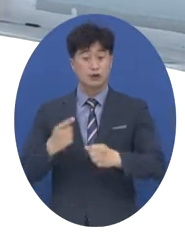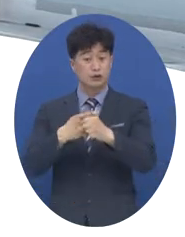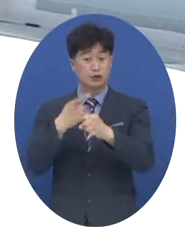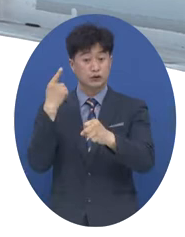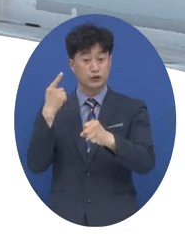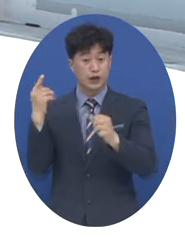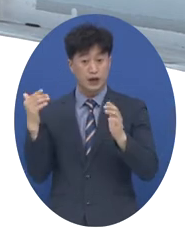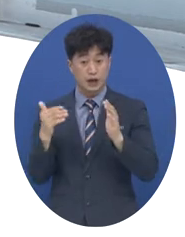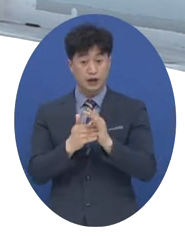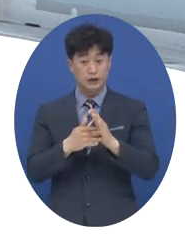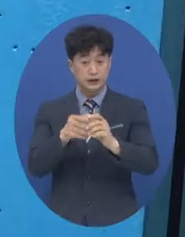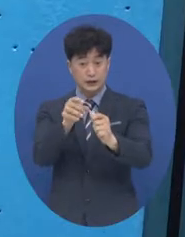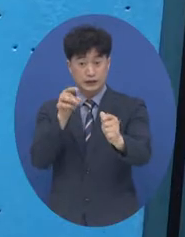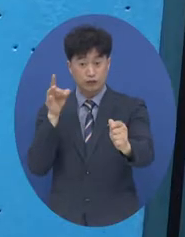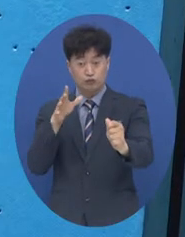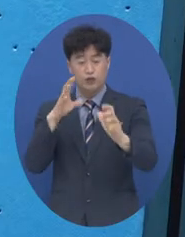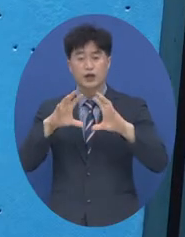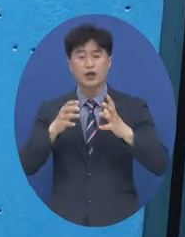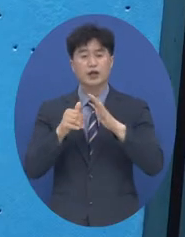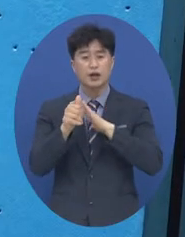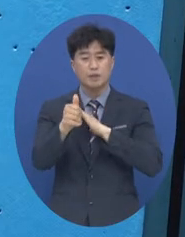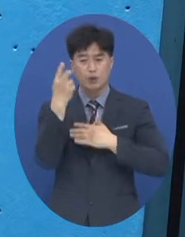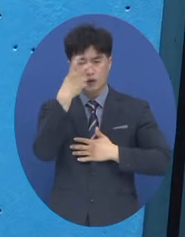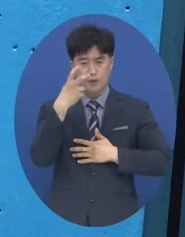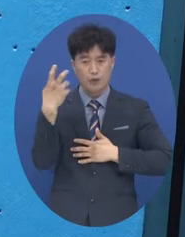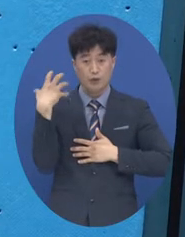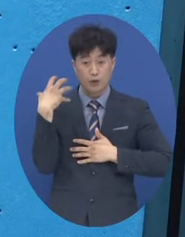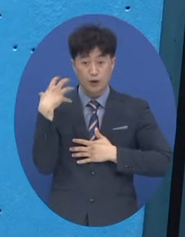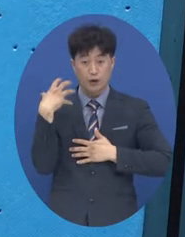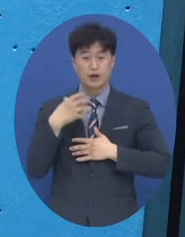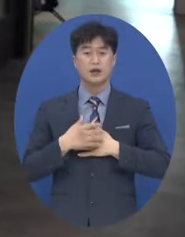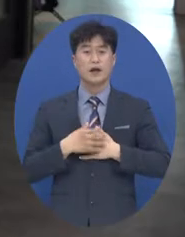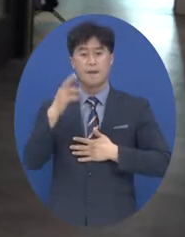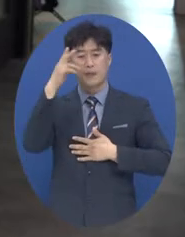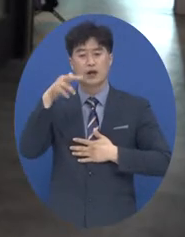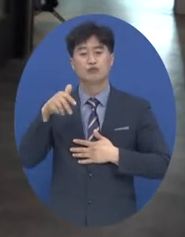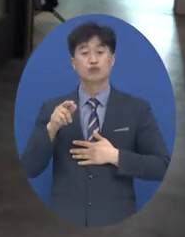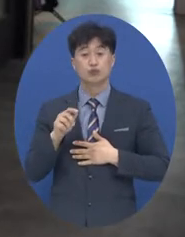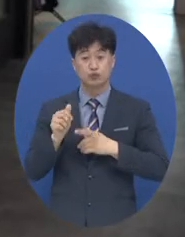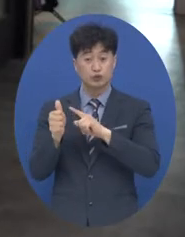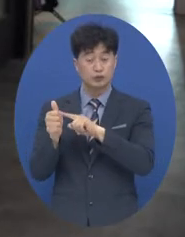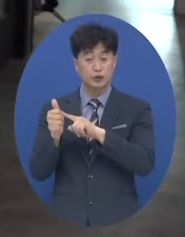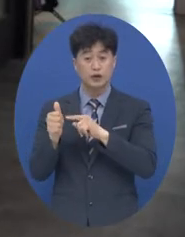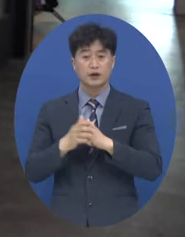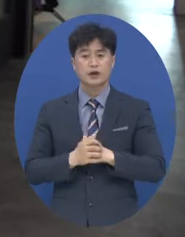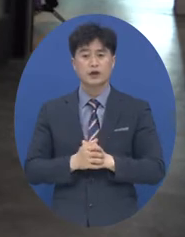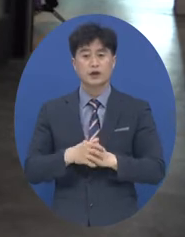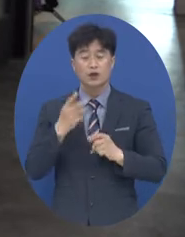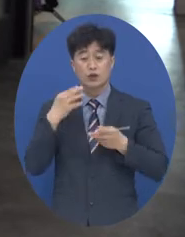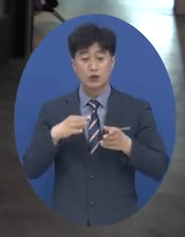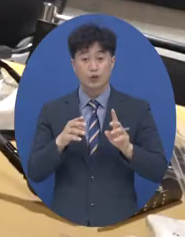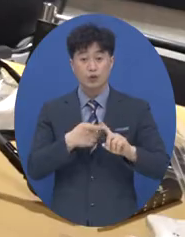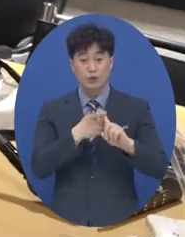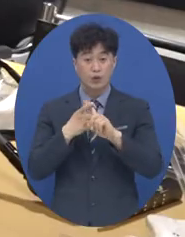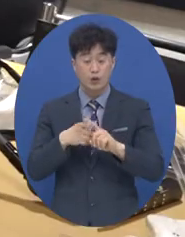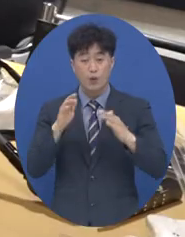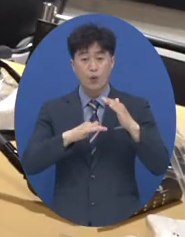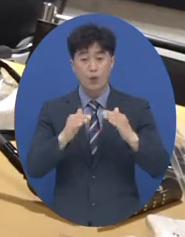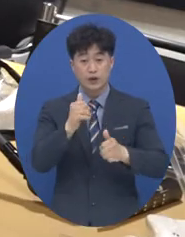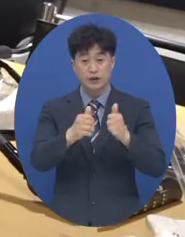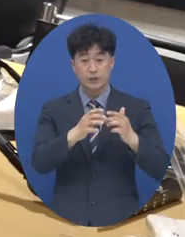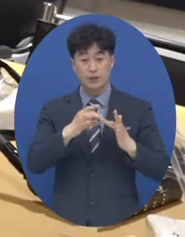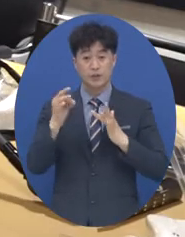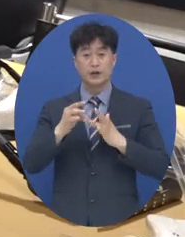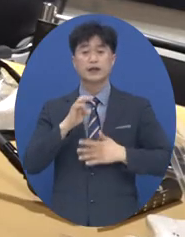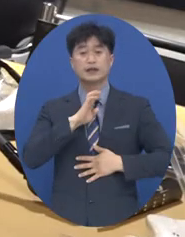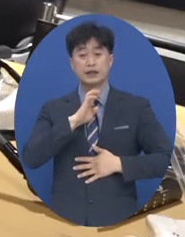불과 1년 전까지만 해도 양궁 국가대표팀 감독으로 활약하던 박종우 씨. 경기도과연 공개 오디션에